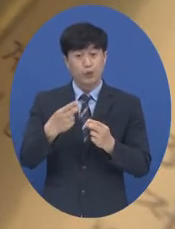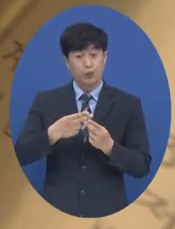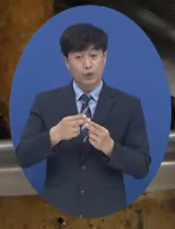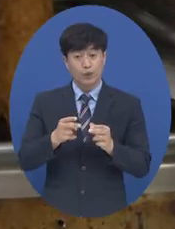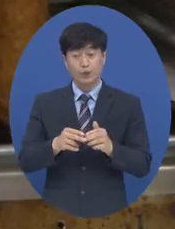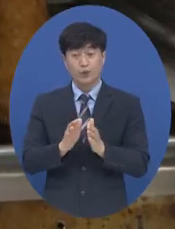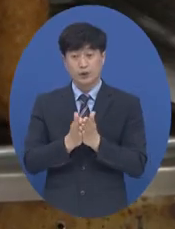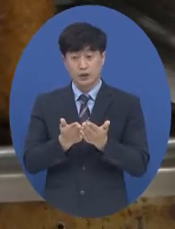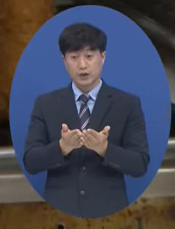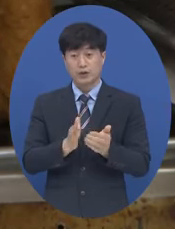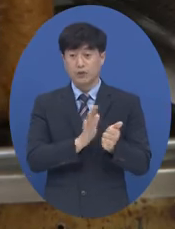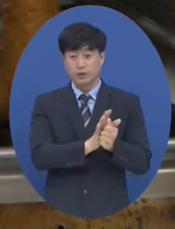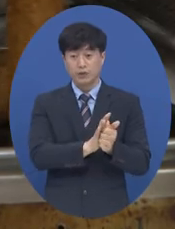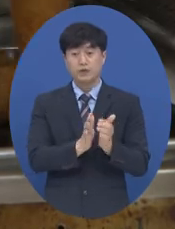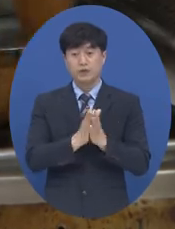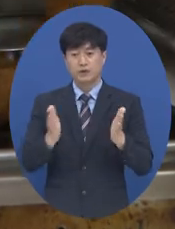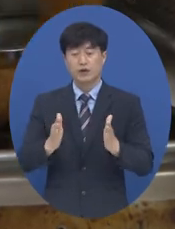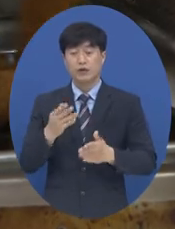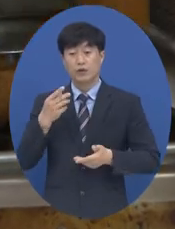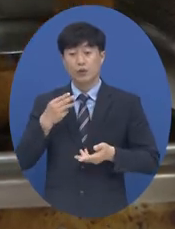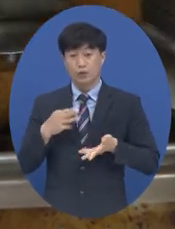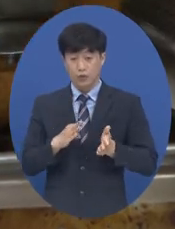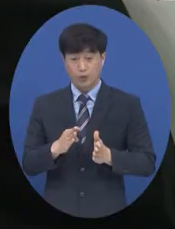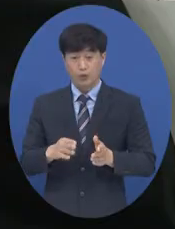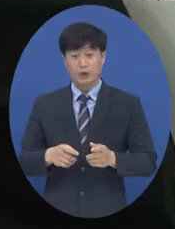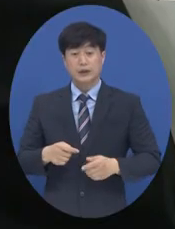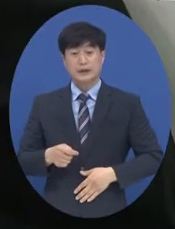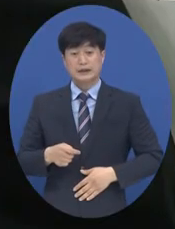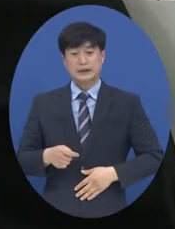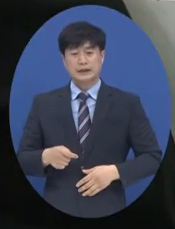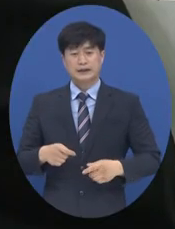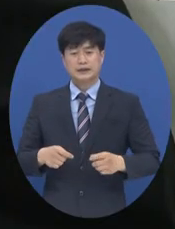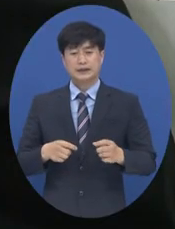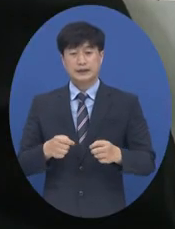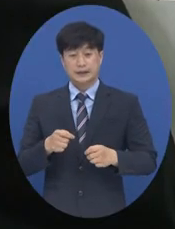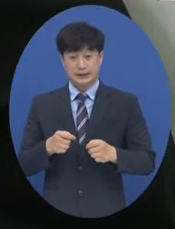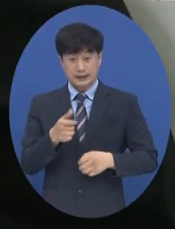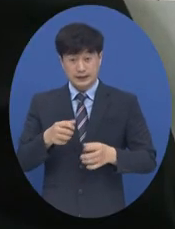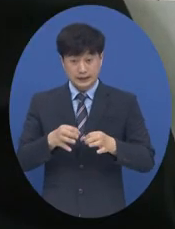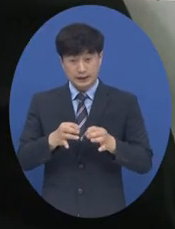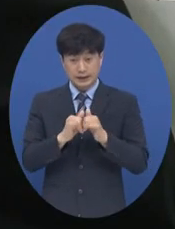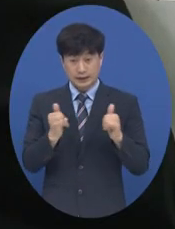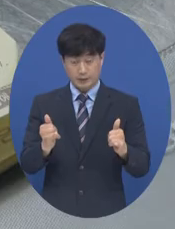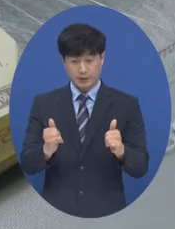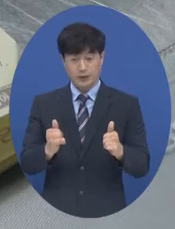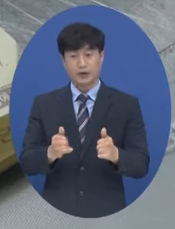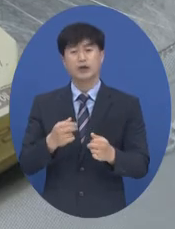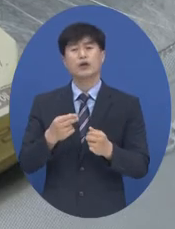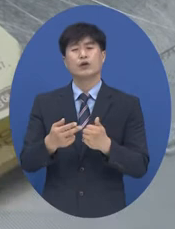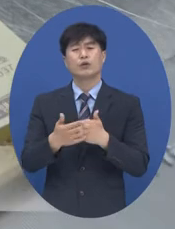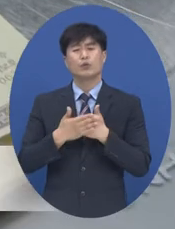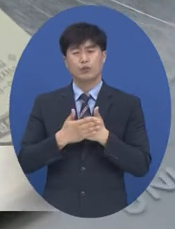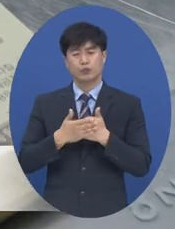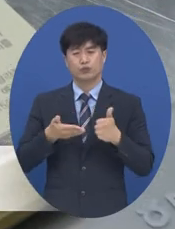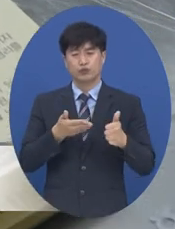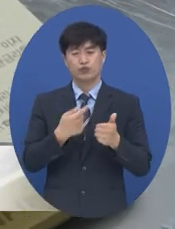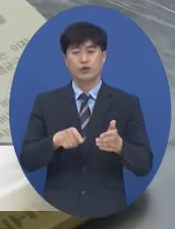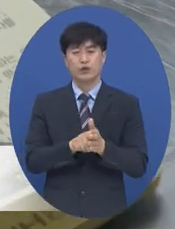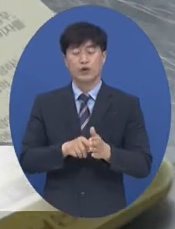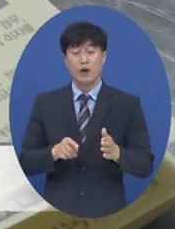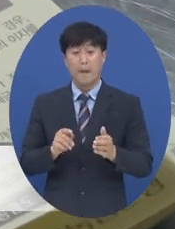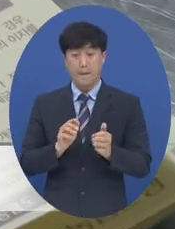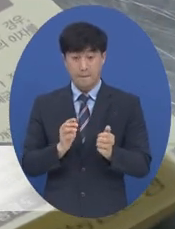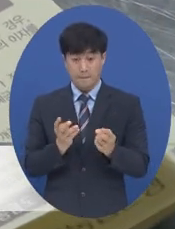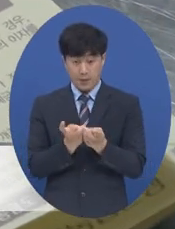시작했습니다. 도내 자영업자들이 코로나를 극복하고 다시 일어설 힘을 실어주기 위한 경제 방역 대책입니다. 사업